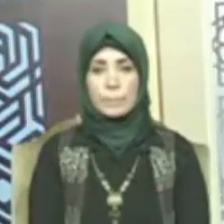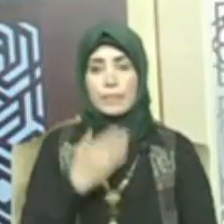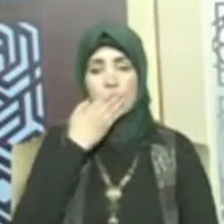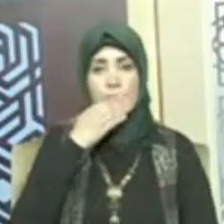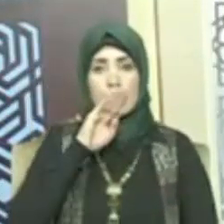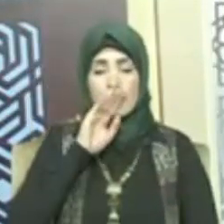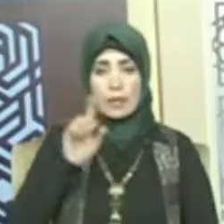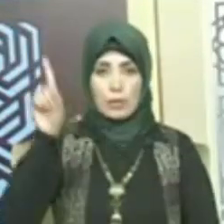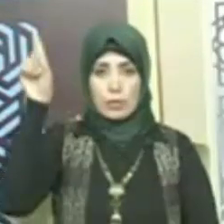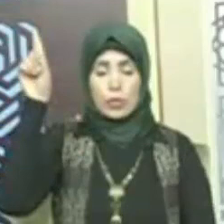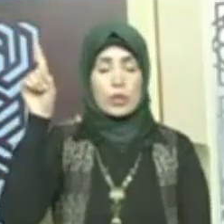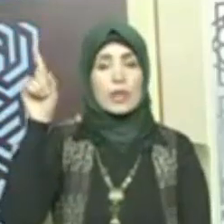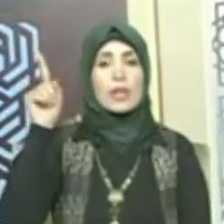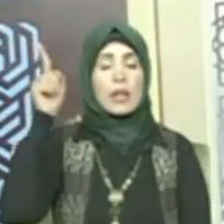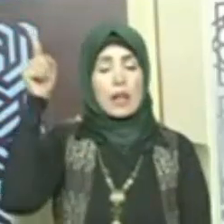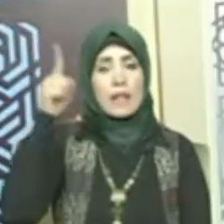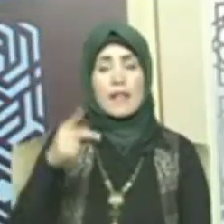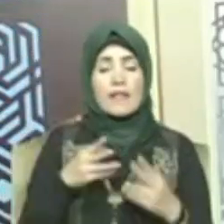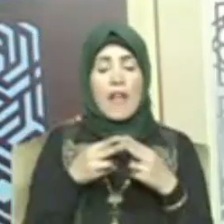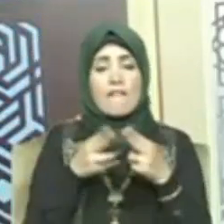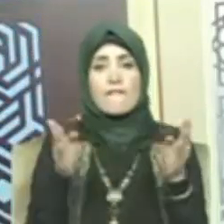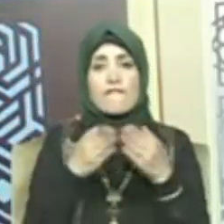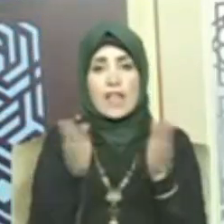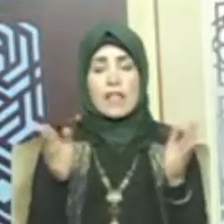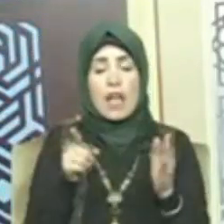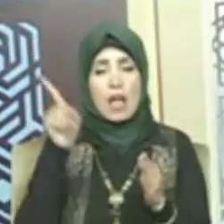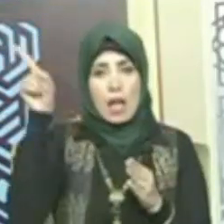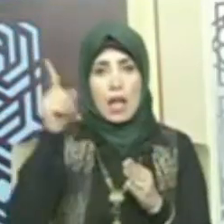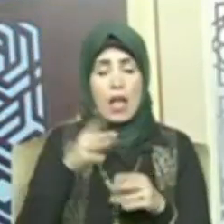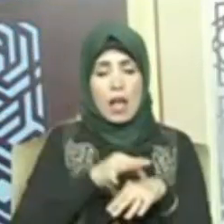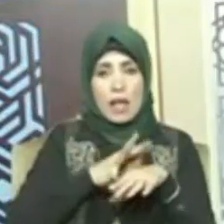الحمد لله الذي فتح لعباده